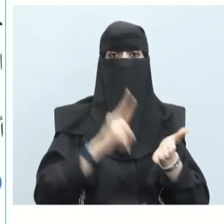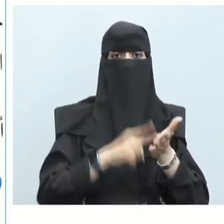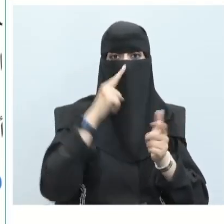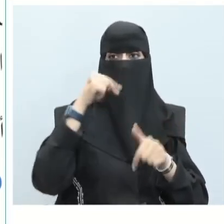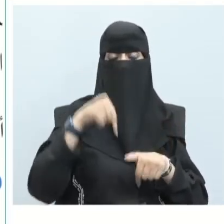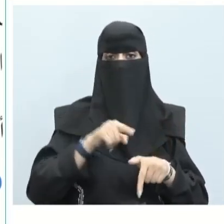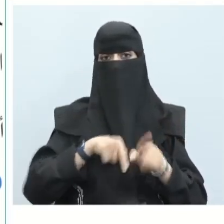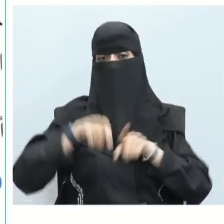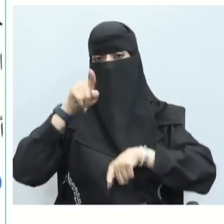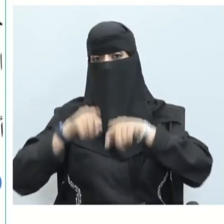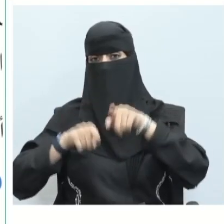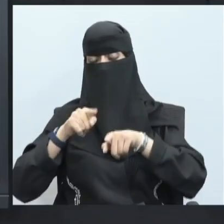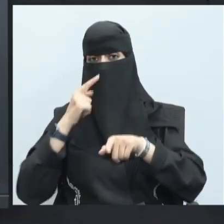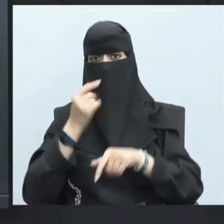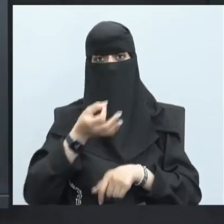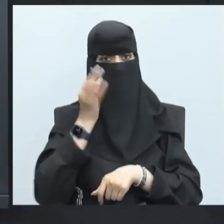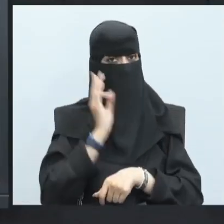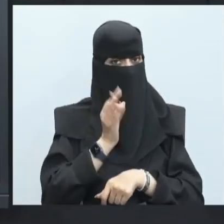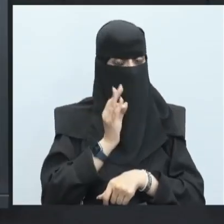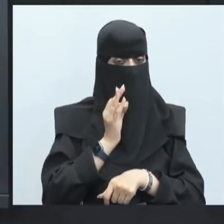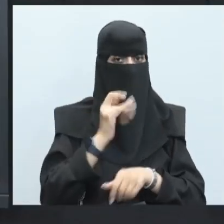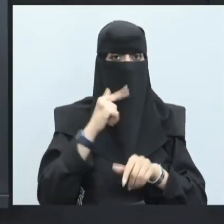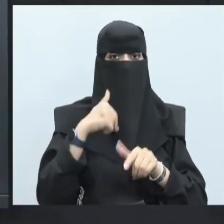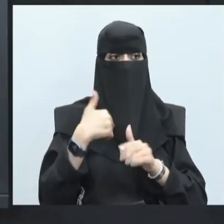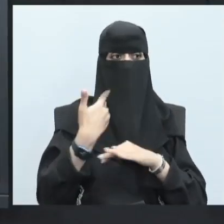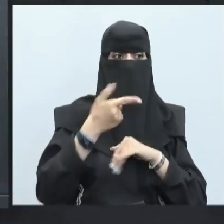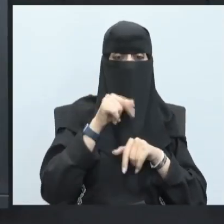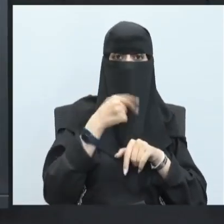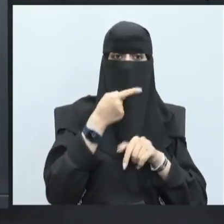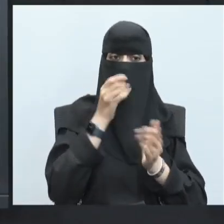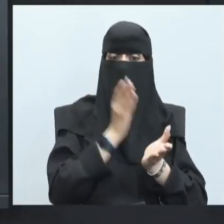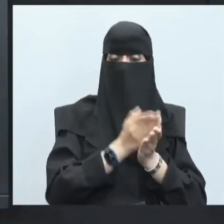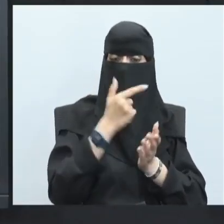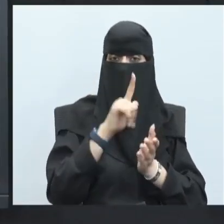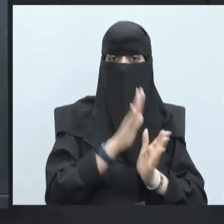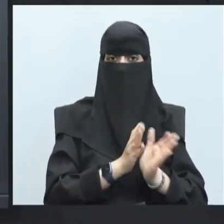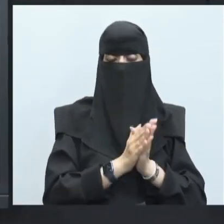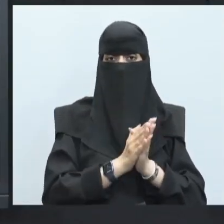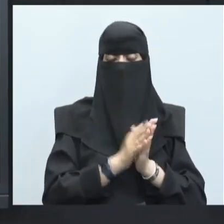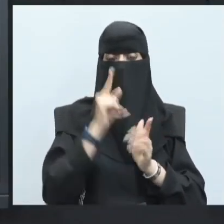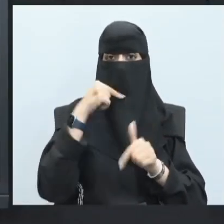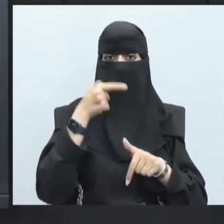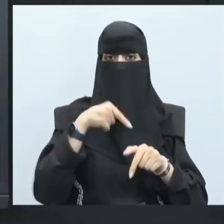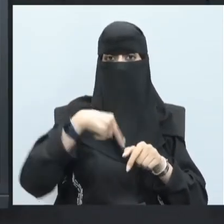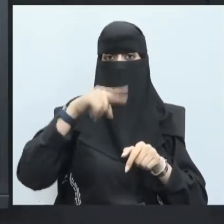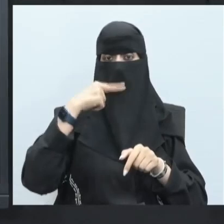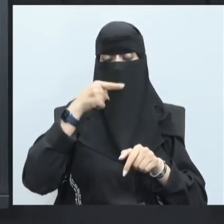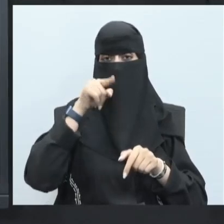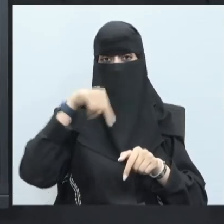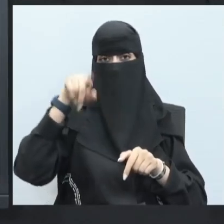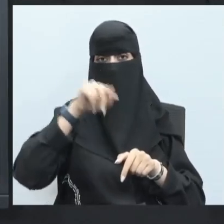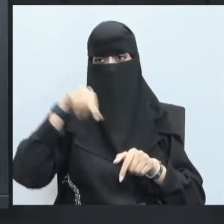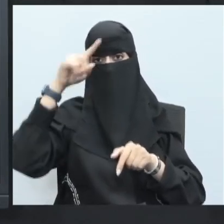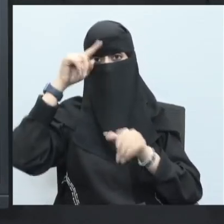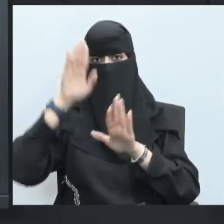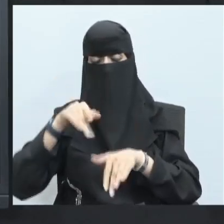يجب ان نفرق بين التهديد وبين الحجه الصحيحه اذا قلنا في المثال الذي ضربته